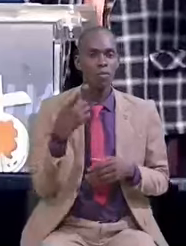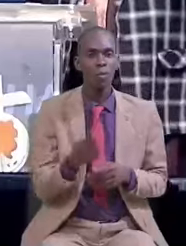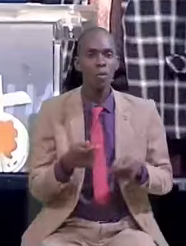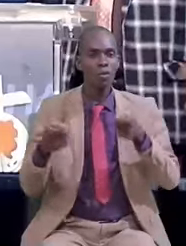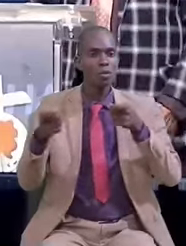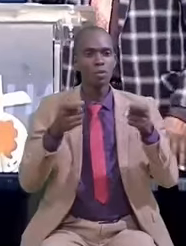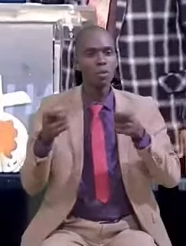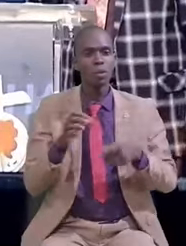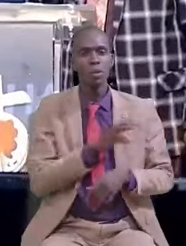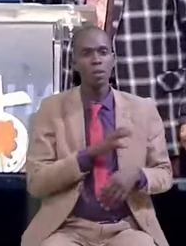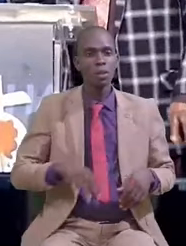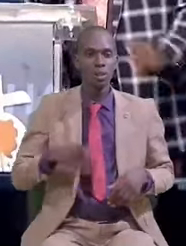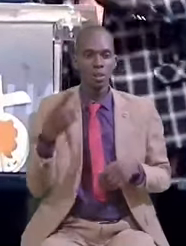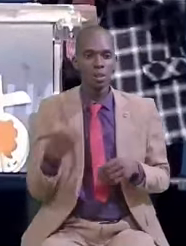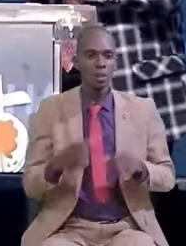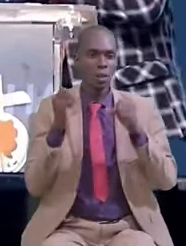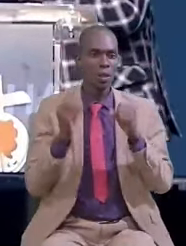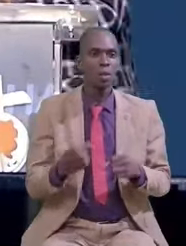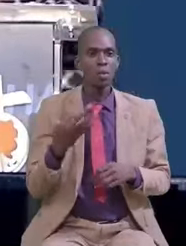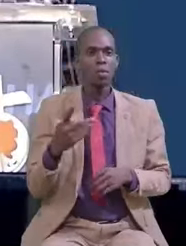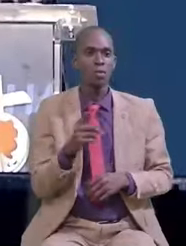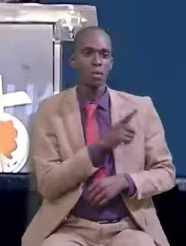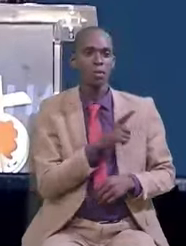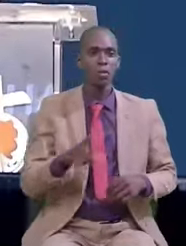Nous voyons le bras du Seigneur, le Christ qui soutient.